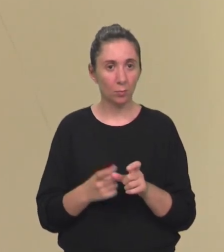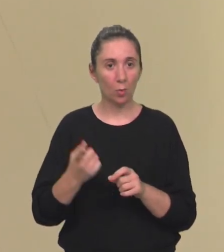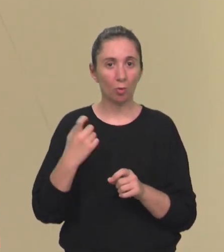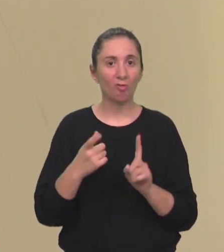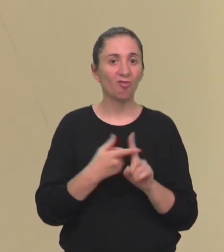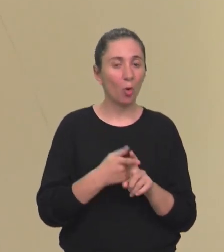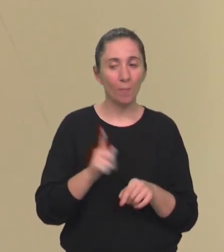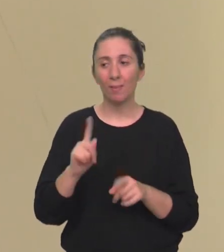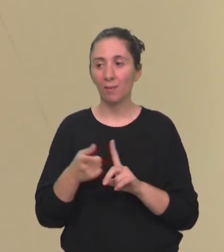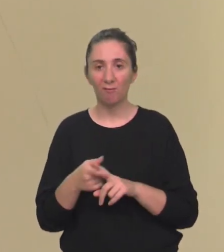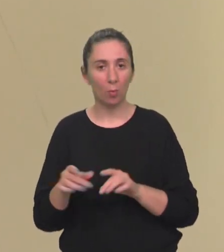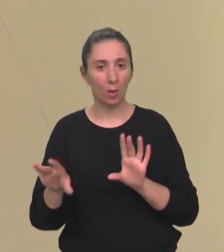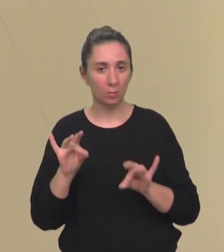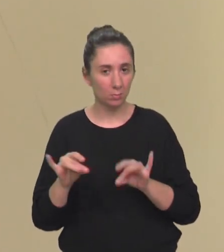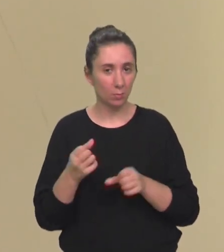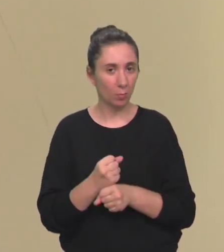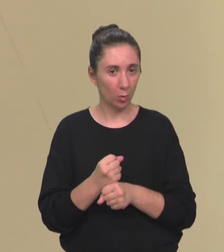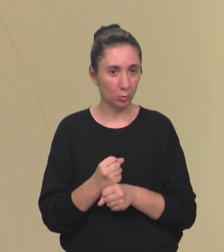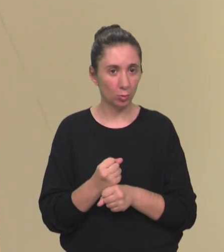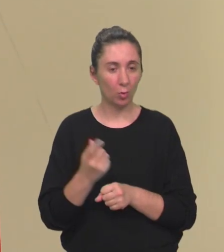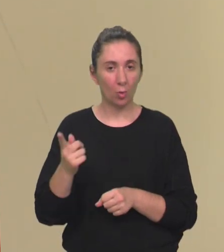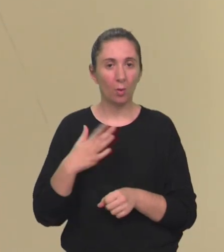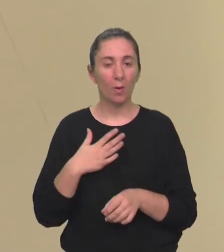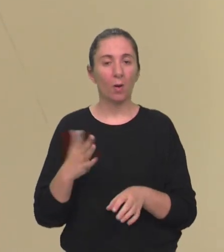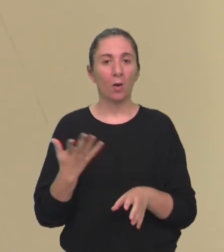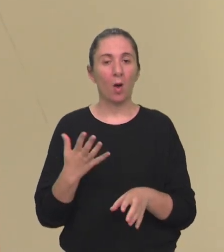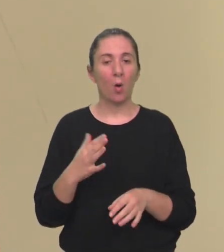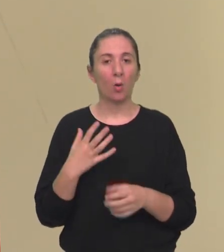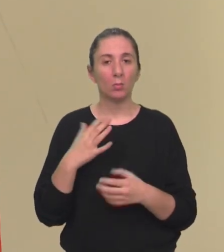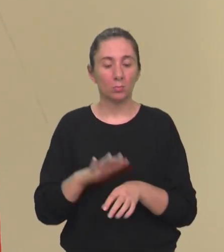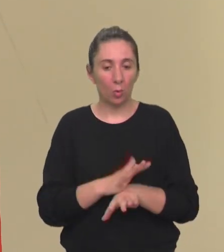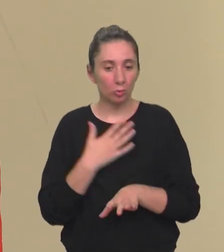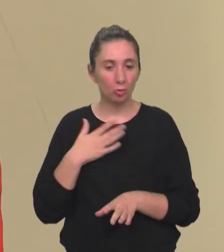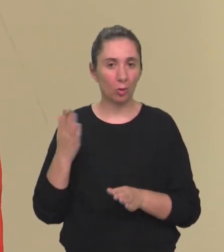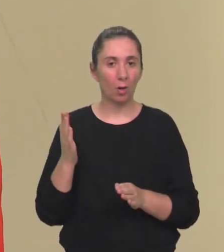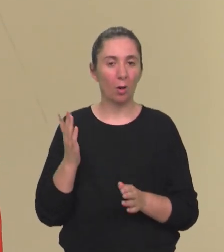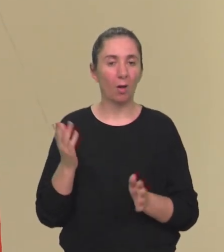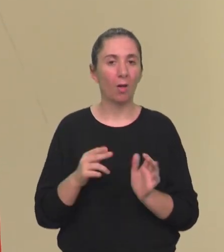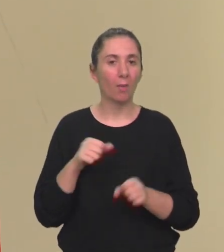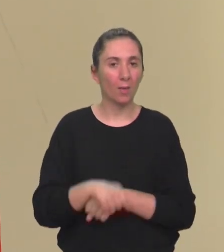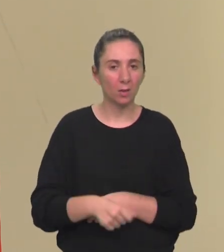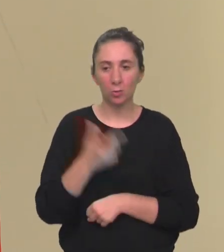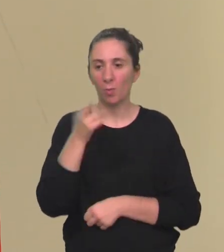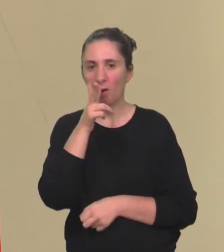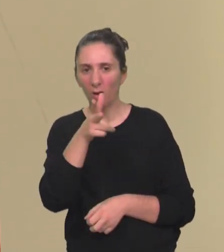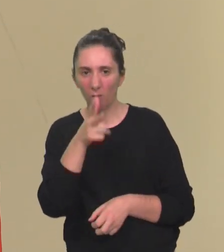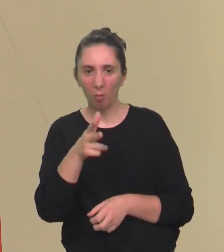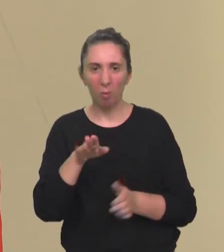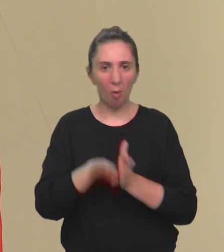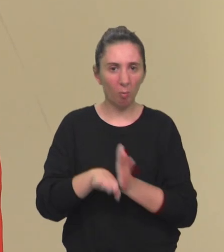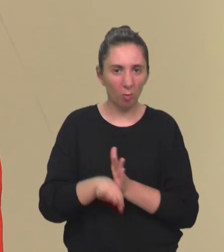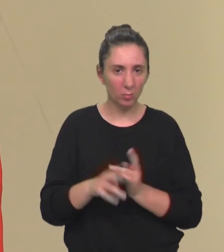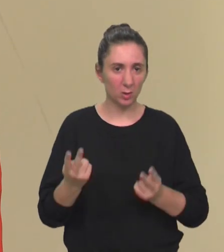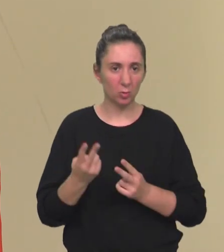i od formalnih i od neformalnih izvora podrške doživljavaju emocionalno nasilje, tako što ih izruguju, omalovažavaju i